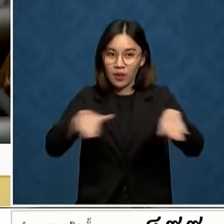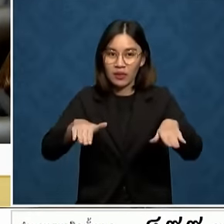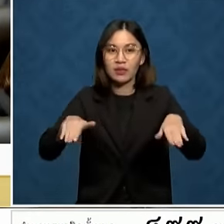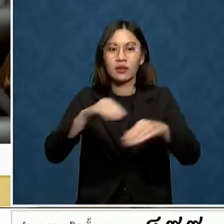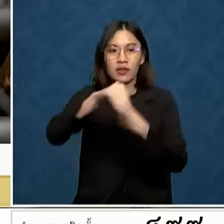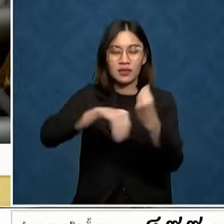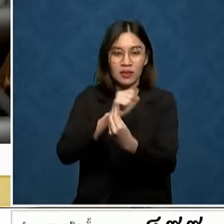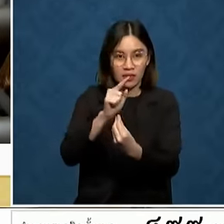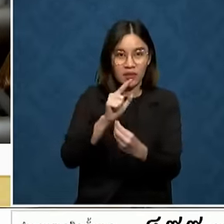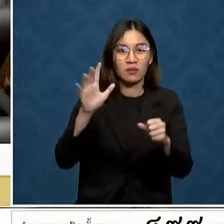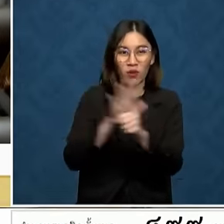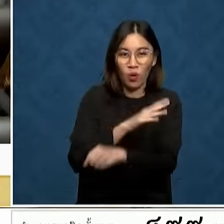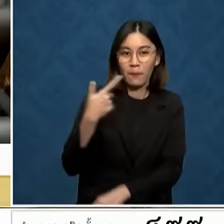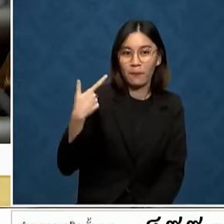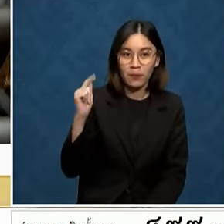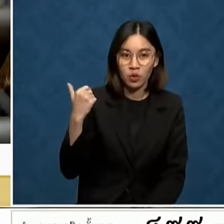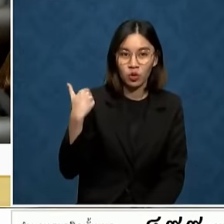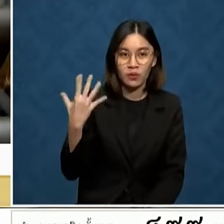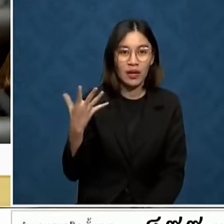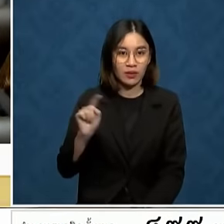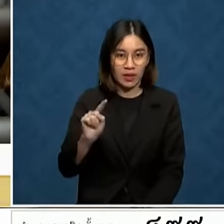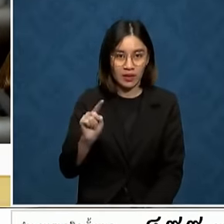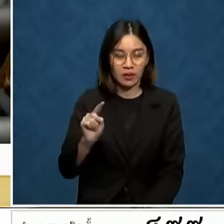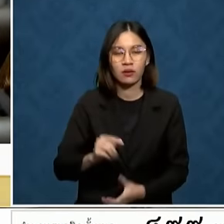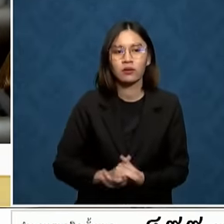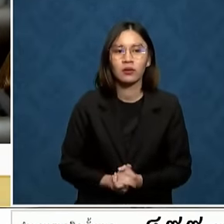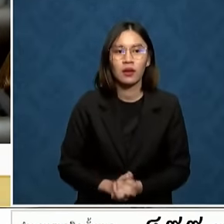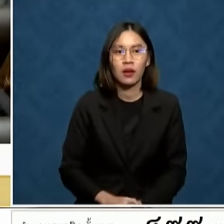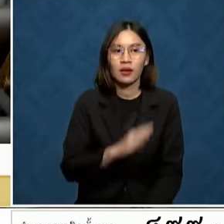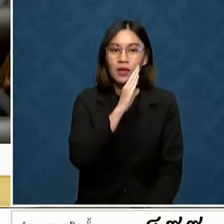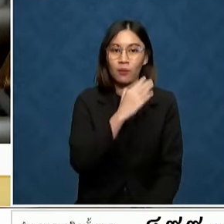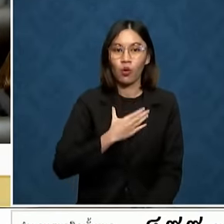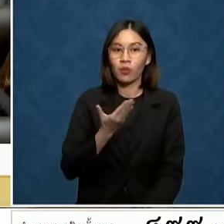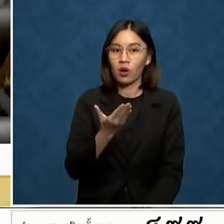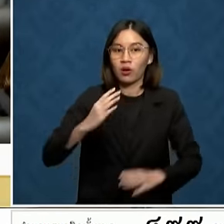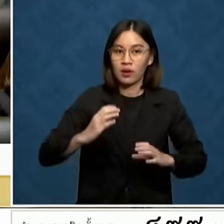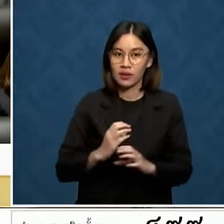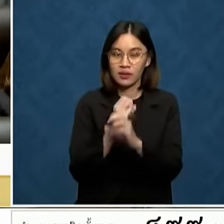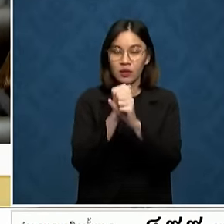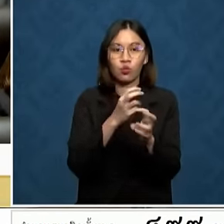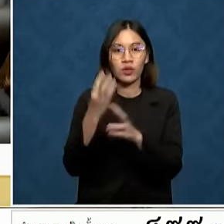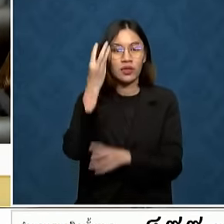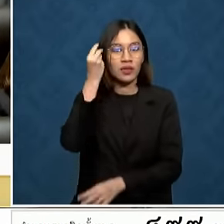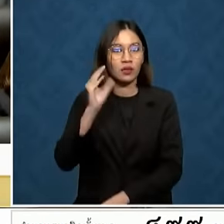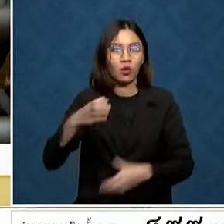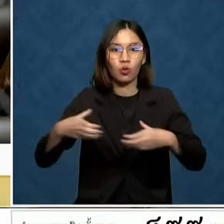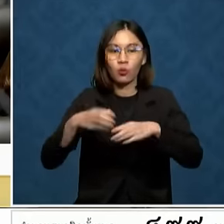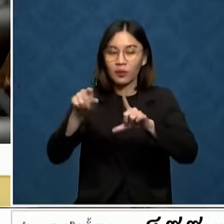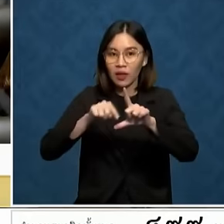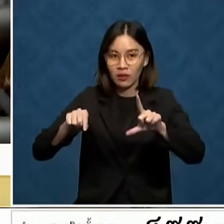างเศรษฐกจที่คุมค่าทสุดแล้วหอไม่หากผมจะขอนัญาตสรุปมุมองขพกเก้าไกล